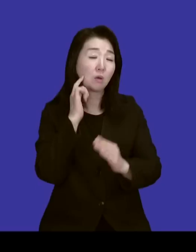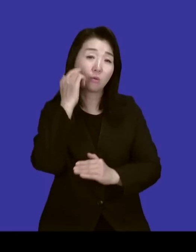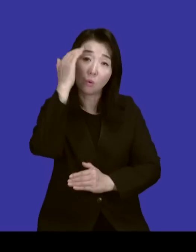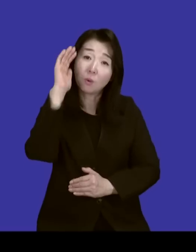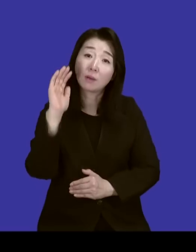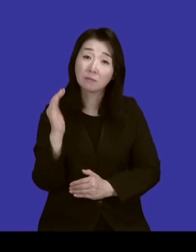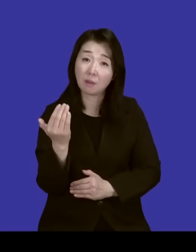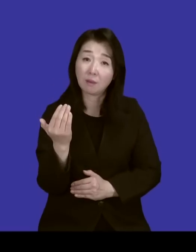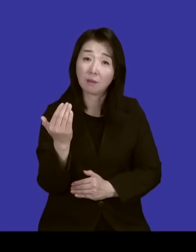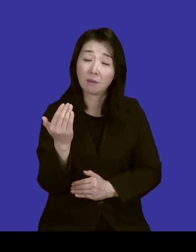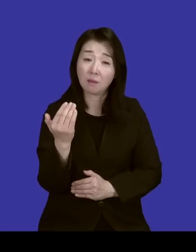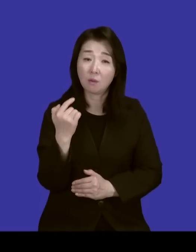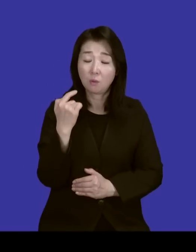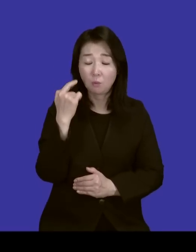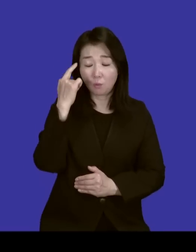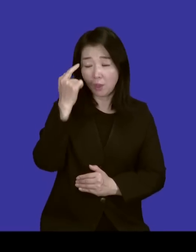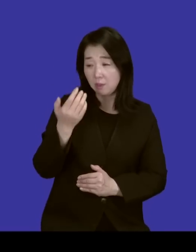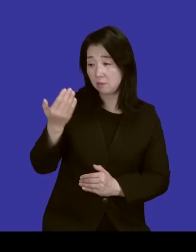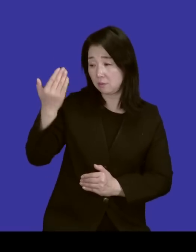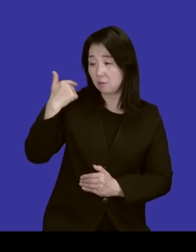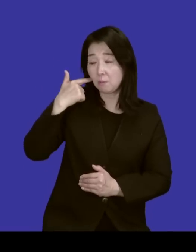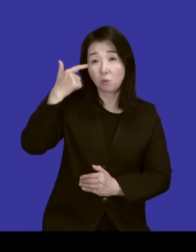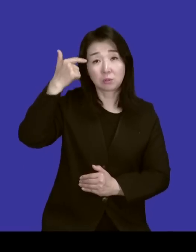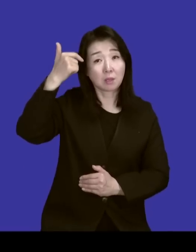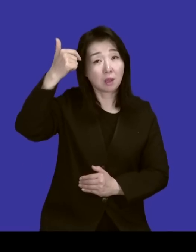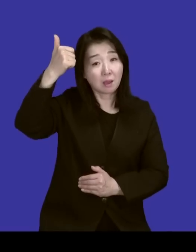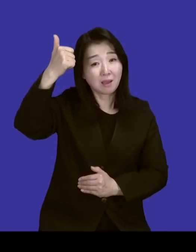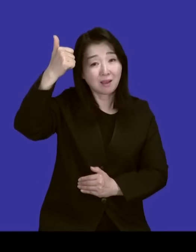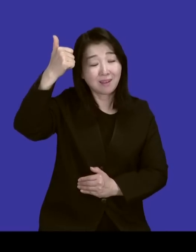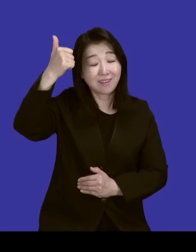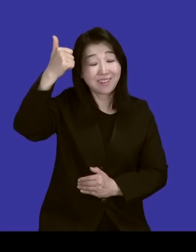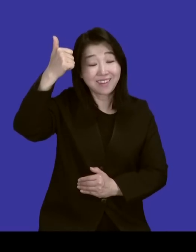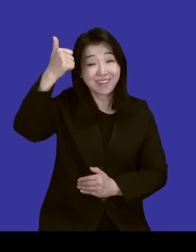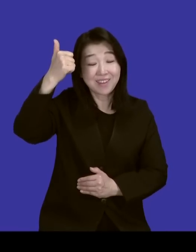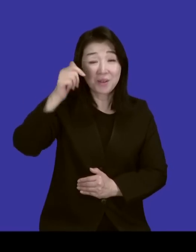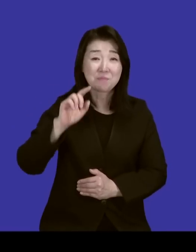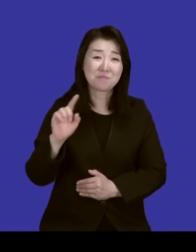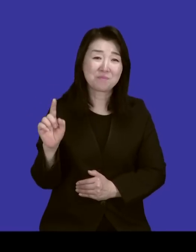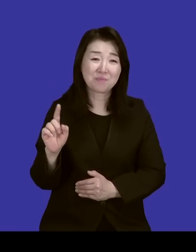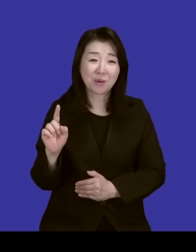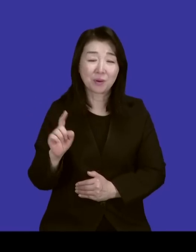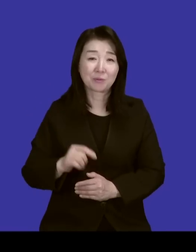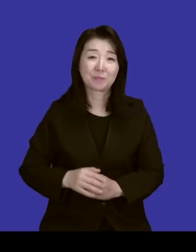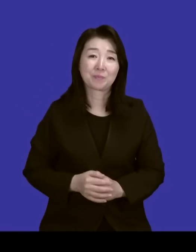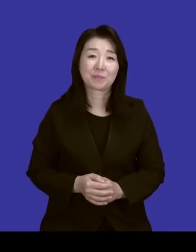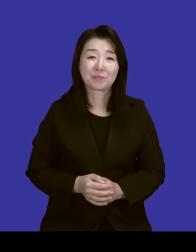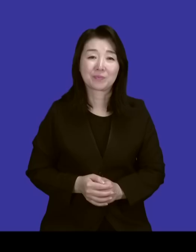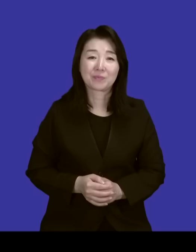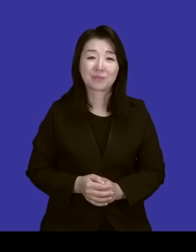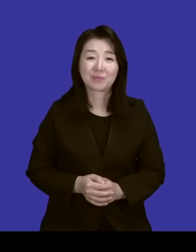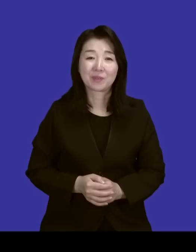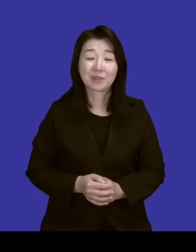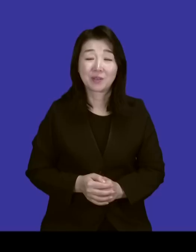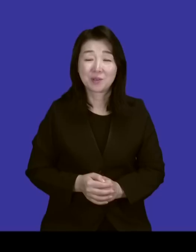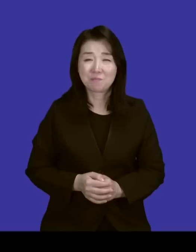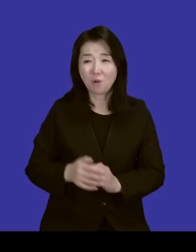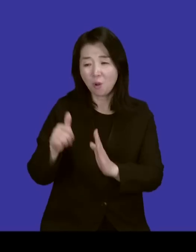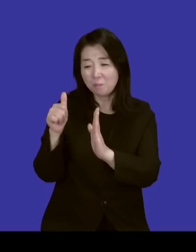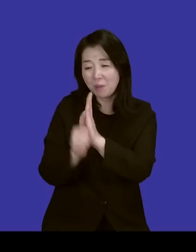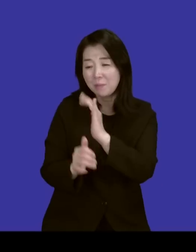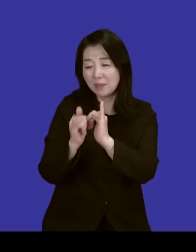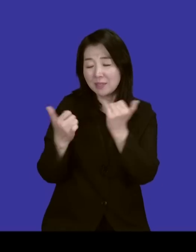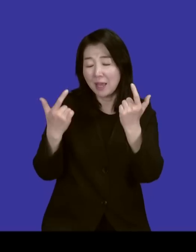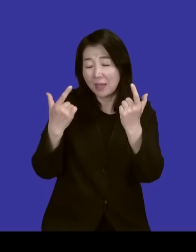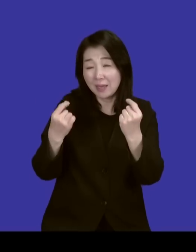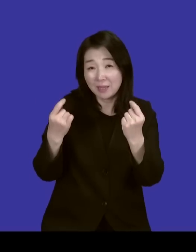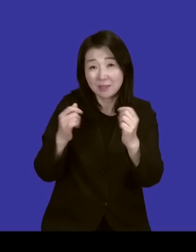전에는 목사는 예비고사 떨어진 사람이나 목사가 되고 예. 패배자 같은 사람들이 가는